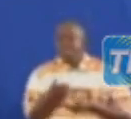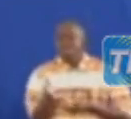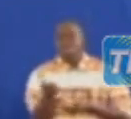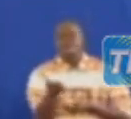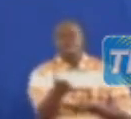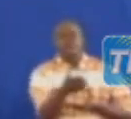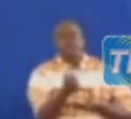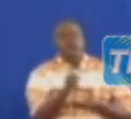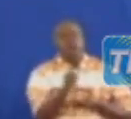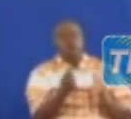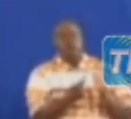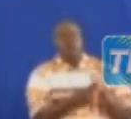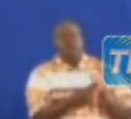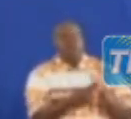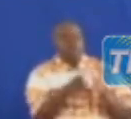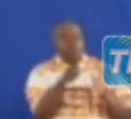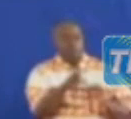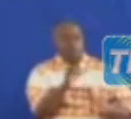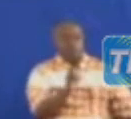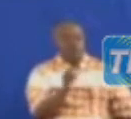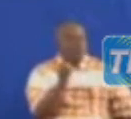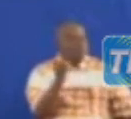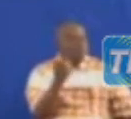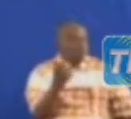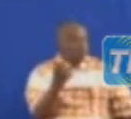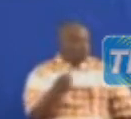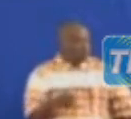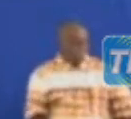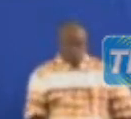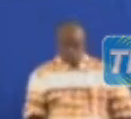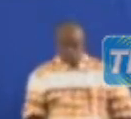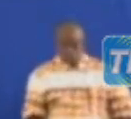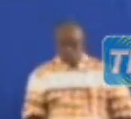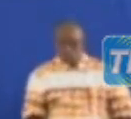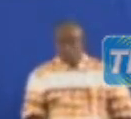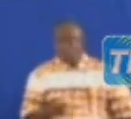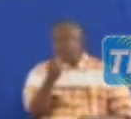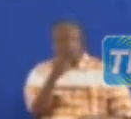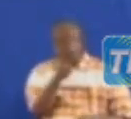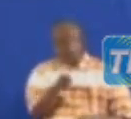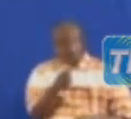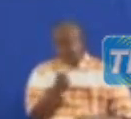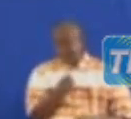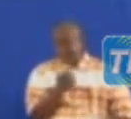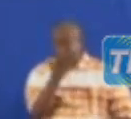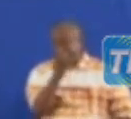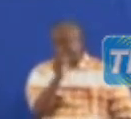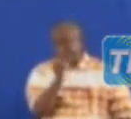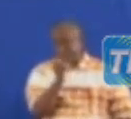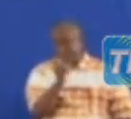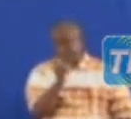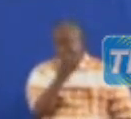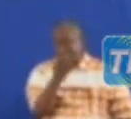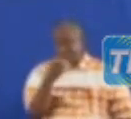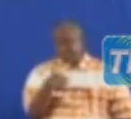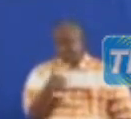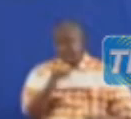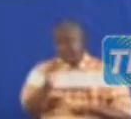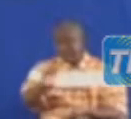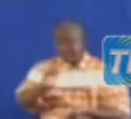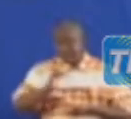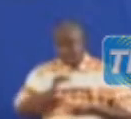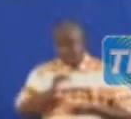shilingi trilioni 6.05. Kati ya fedha hizi, shilingi trilioni 5.54